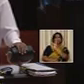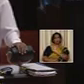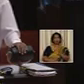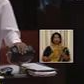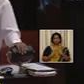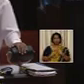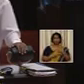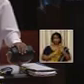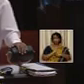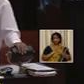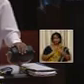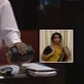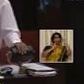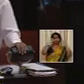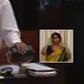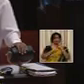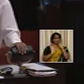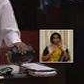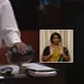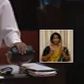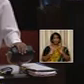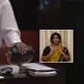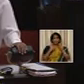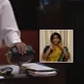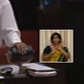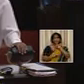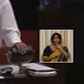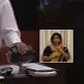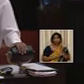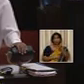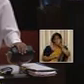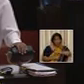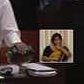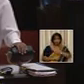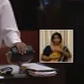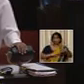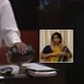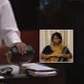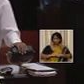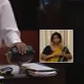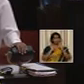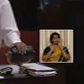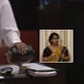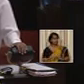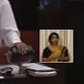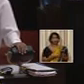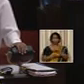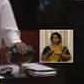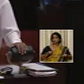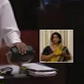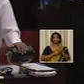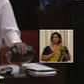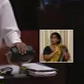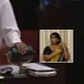අපි මේ රටවල් වලට නෙවෙයි දොස් කියන්නේ අපි මේ දොස් කියන්නේ මේ හොර අල්ලස් දූෂිත ගනුදෙනුව ක්‍රියා